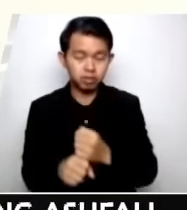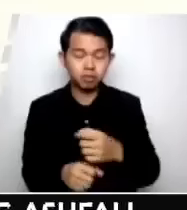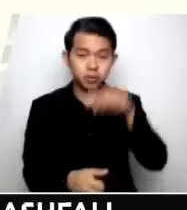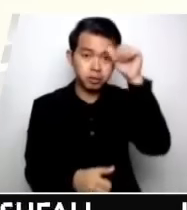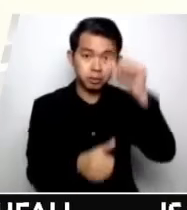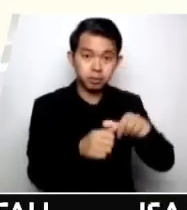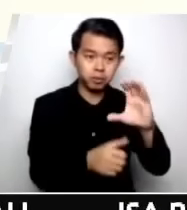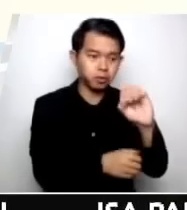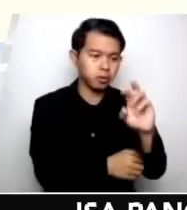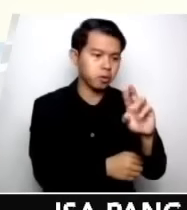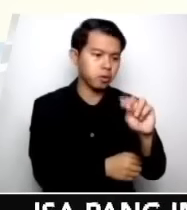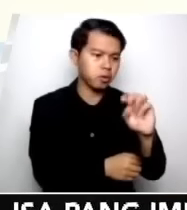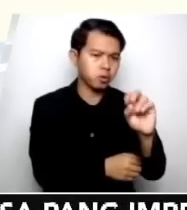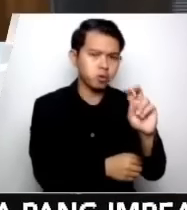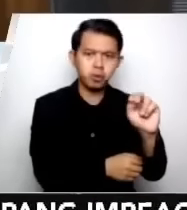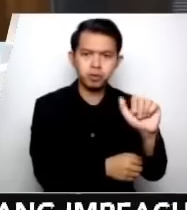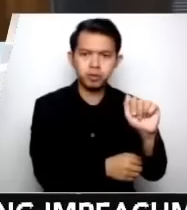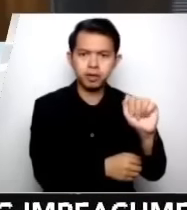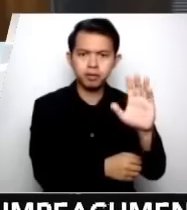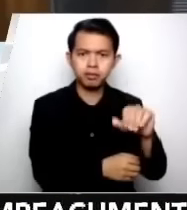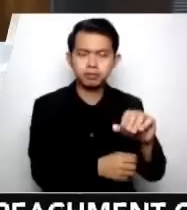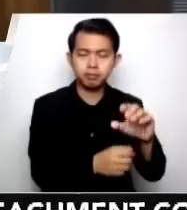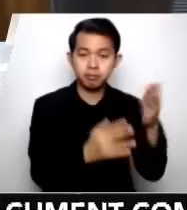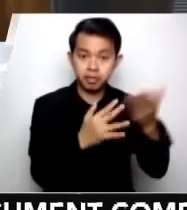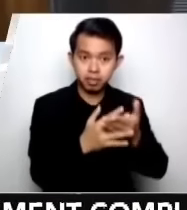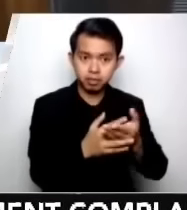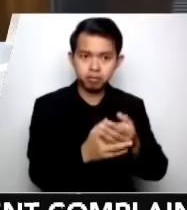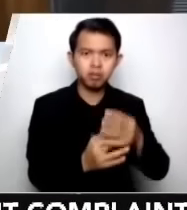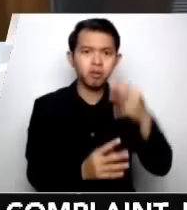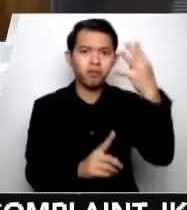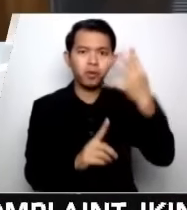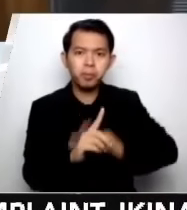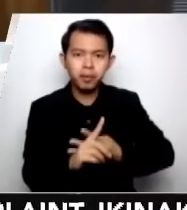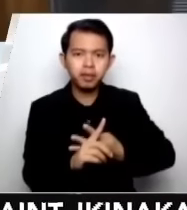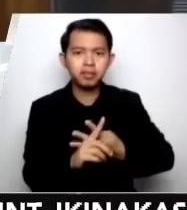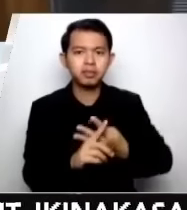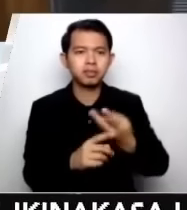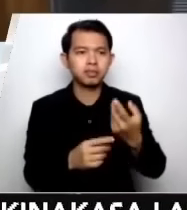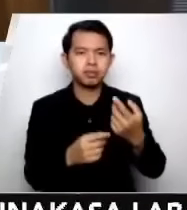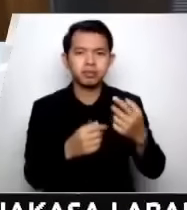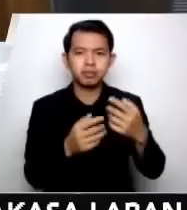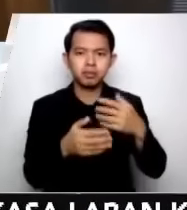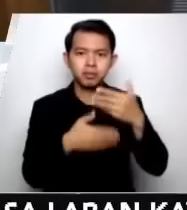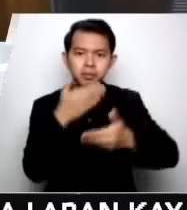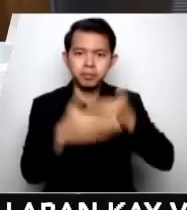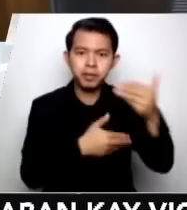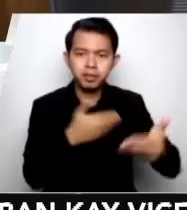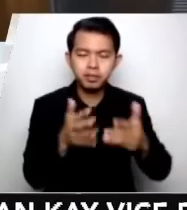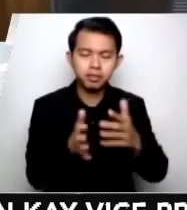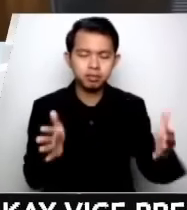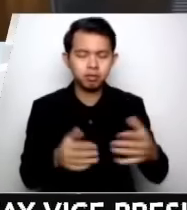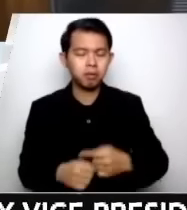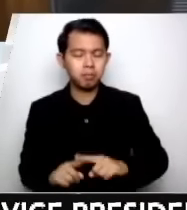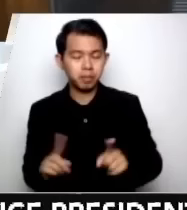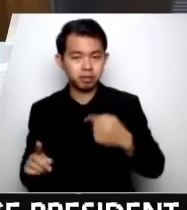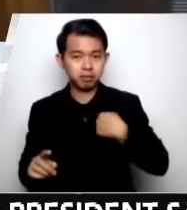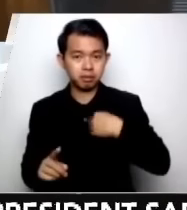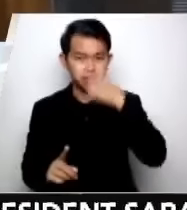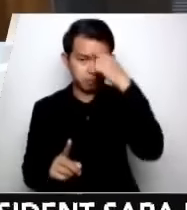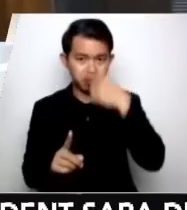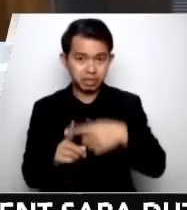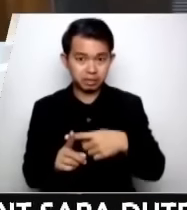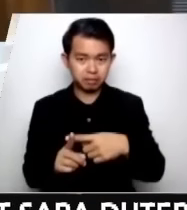approximately around 4.5 months. Ako optimistic ako na merong sapat na panahon tapos